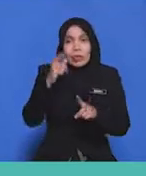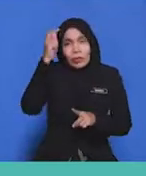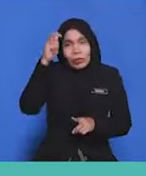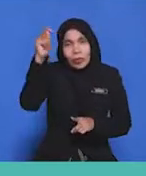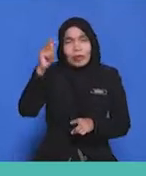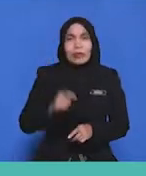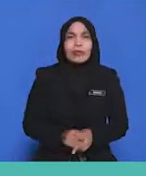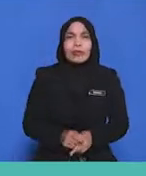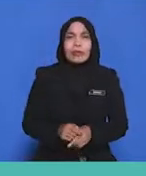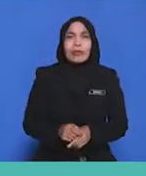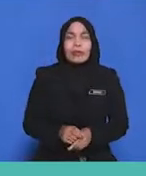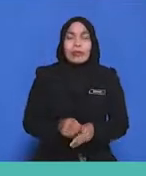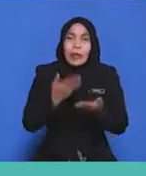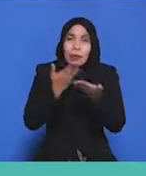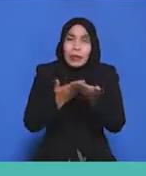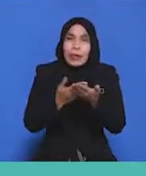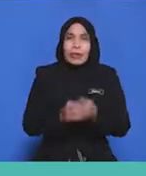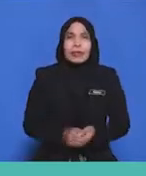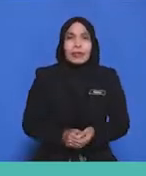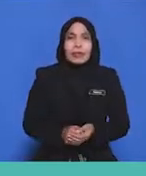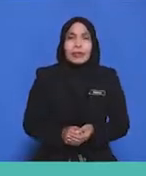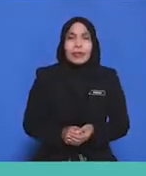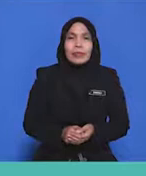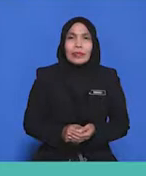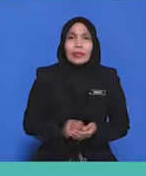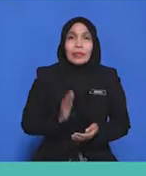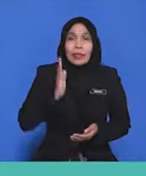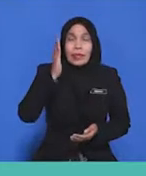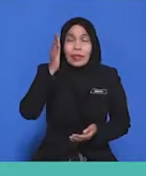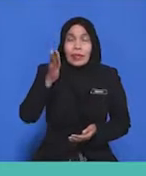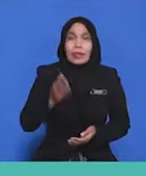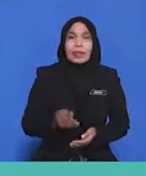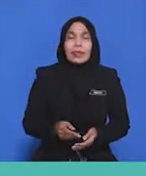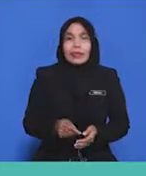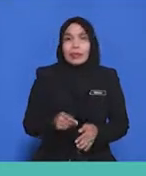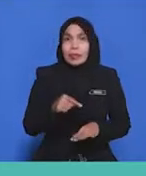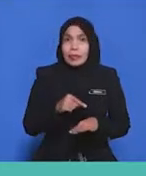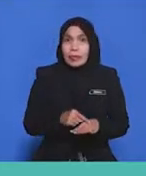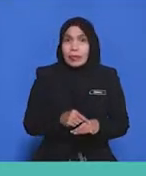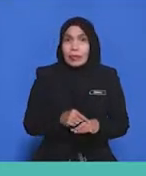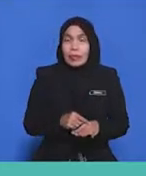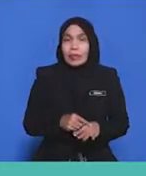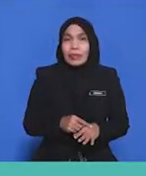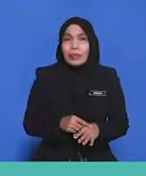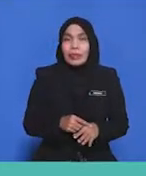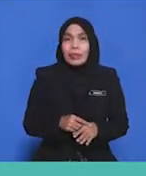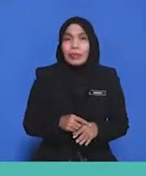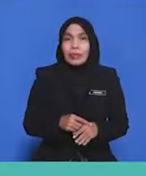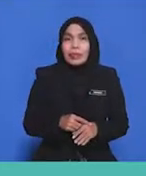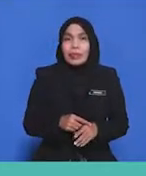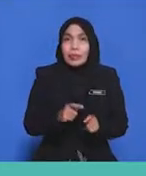yang baik akan dapat diterapkan ke dalam diri seseorang individu setelah melibatkan diri